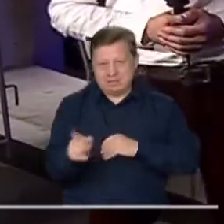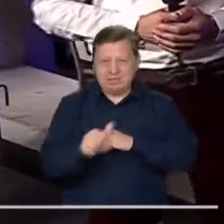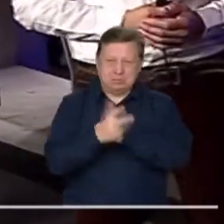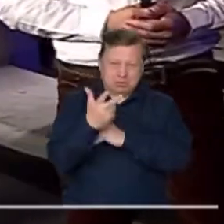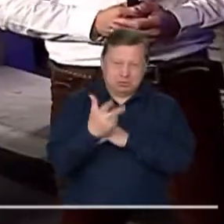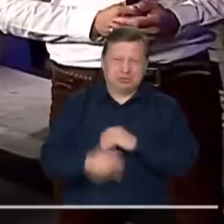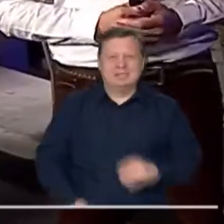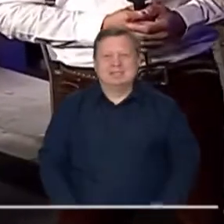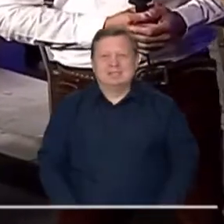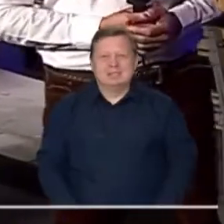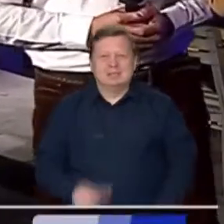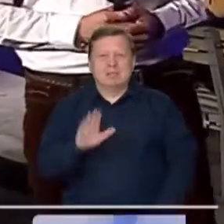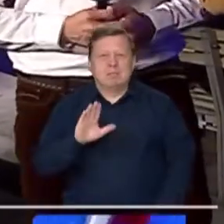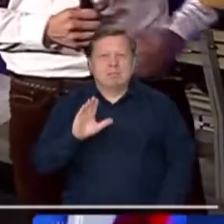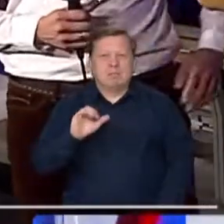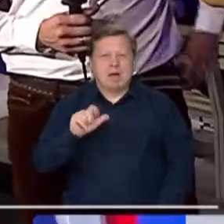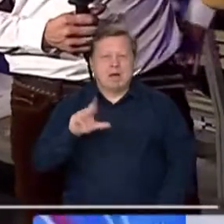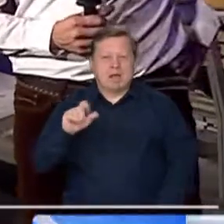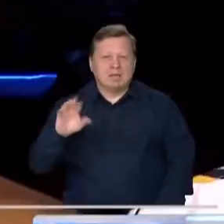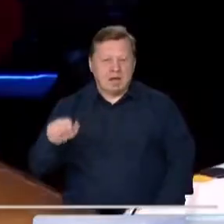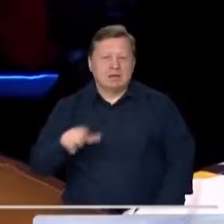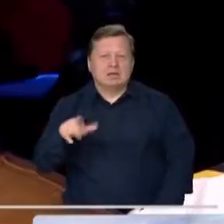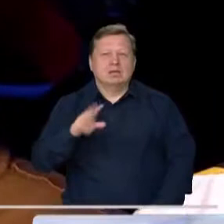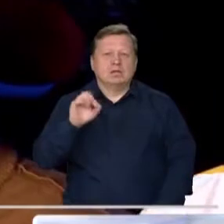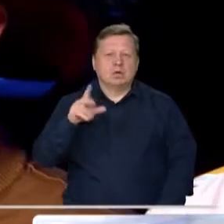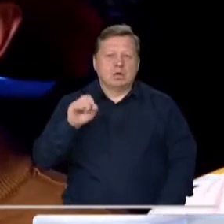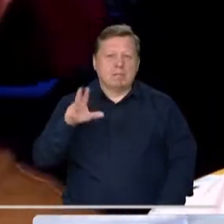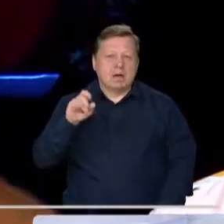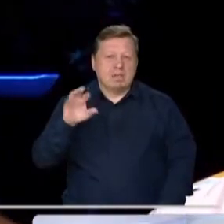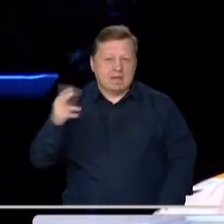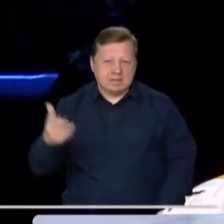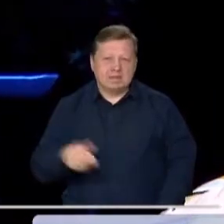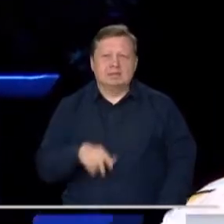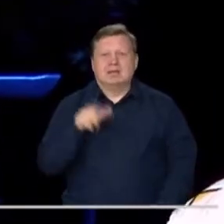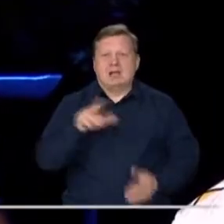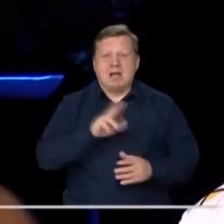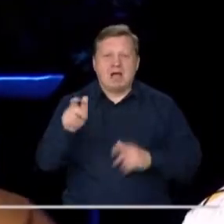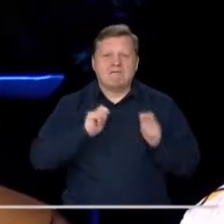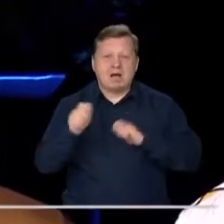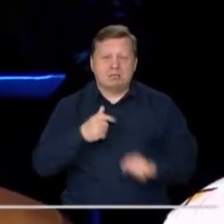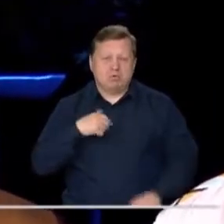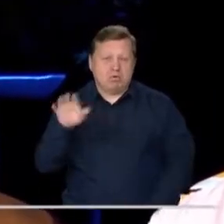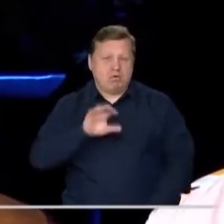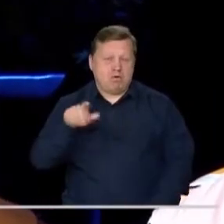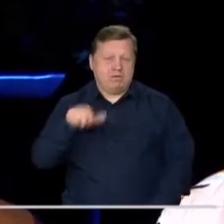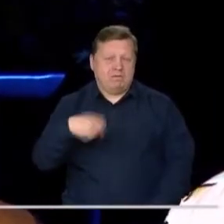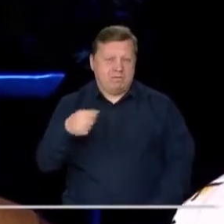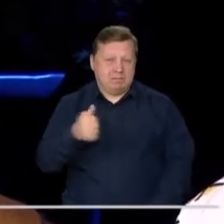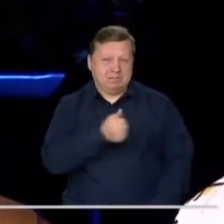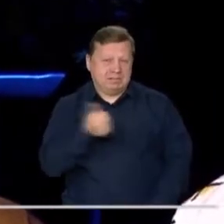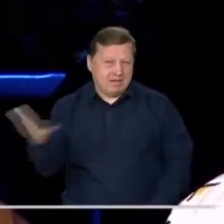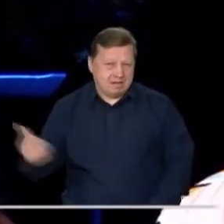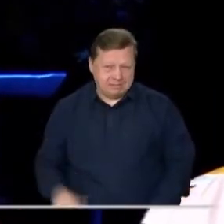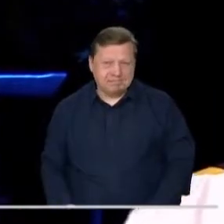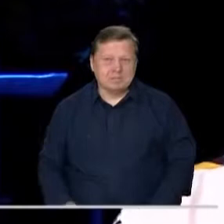Lata 73 rok, ballada o Tolku Bananie, właściwie piosenka z naszego dzieciństwa. Każde wakacje oglądaliśmy ten piękny serial. No